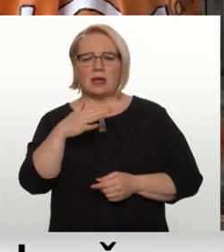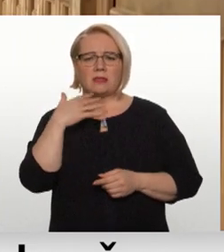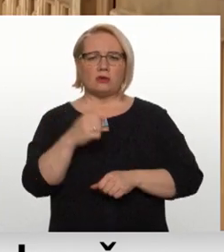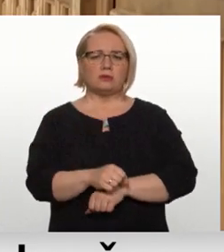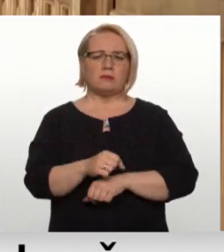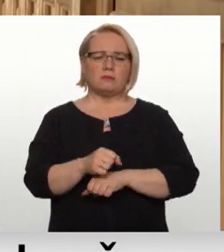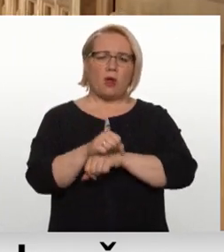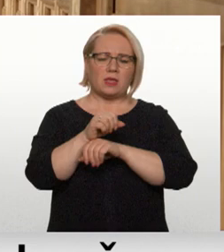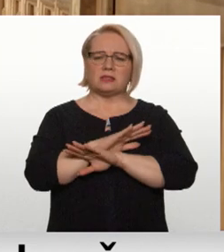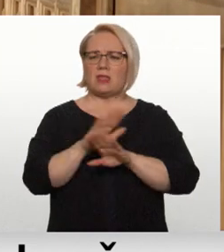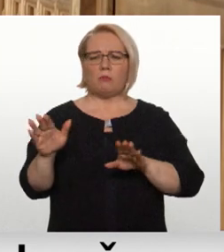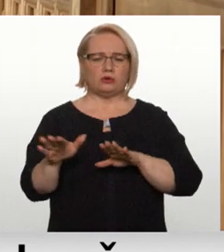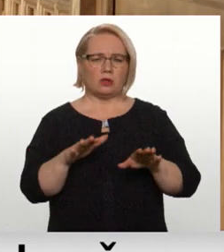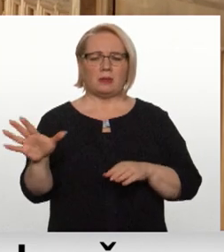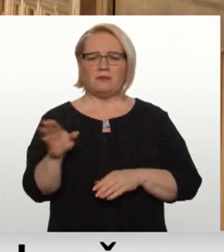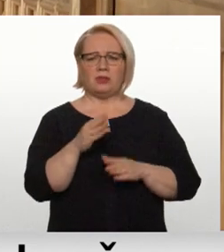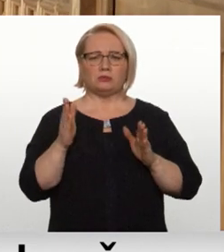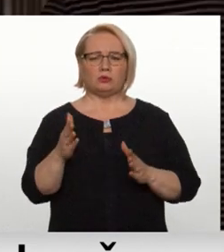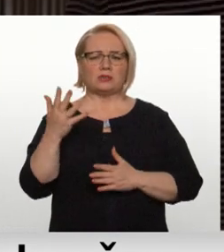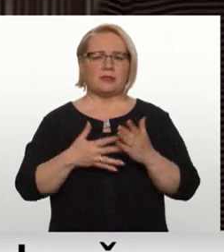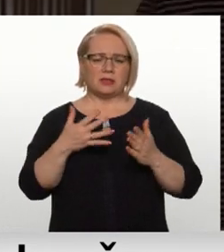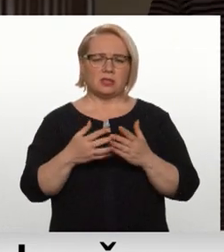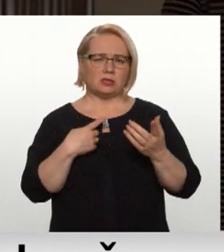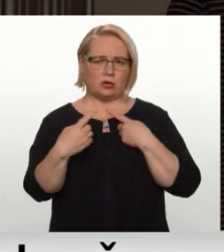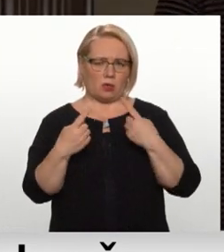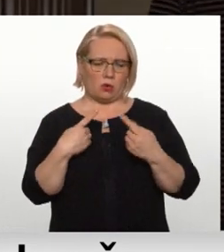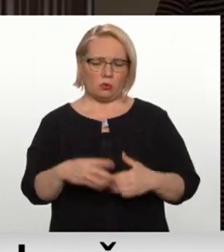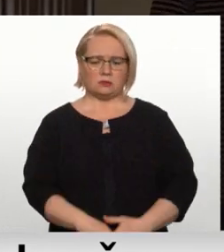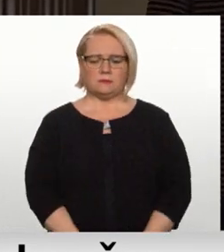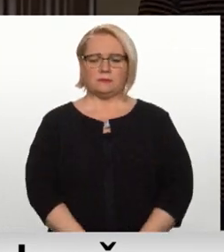nebūs, bet viss tiks atrisināts sēžoties pie sarunu galda. Anna Audere, Justs Kurvins, TV Kurzeme.